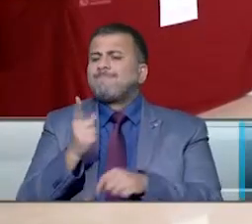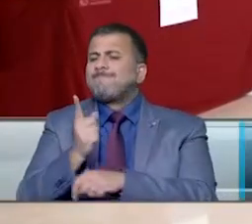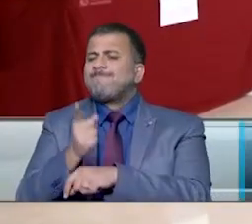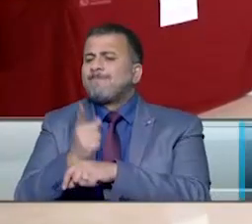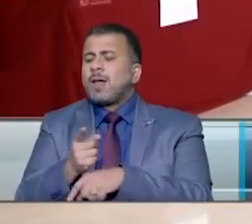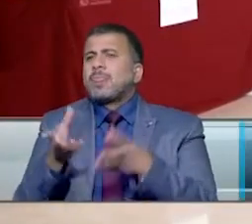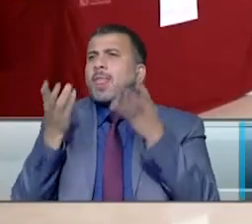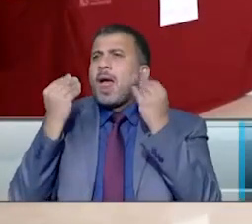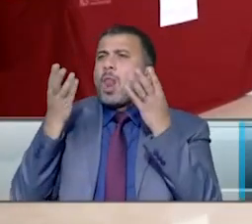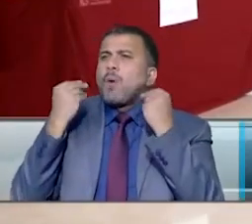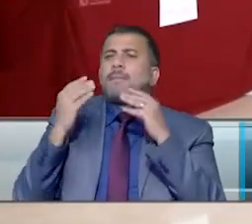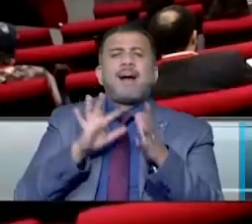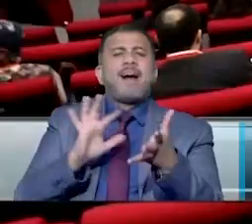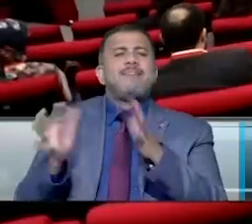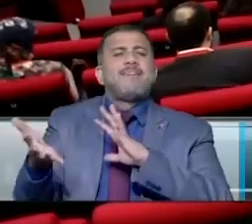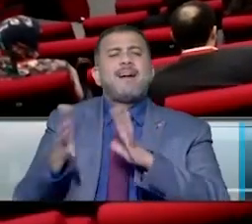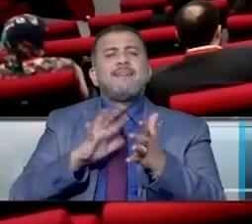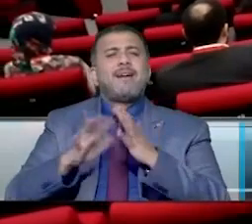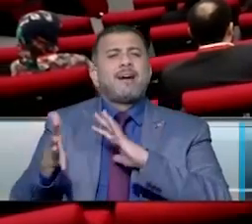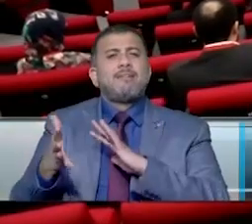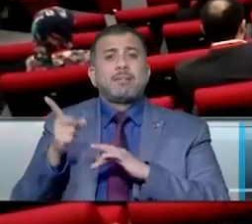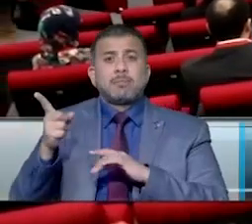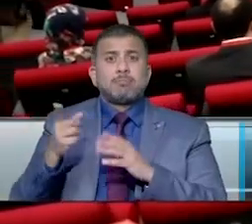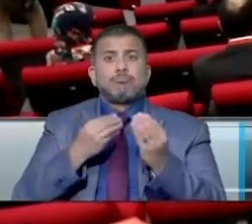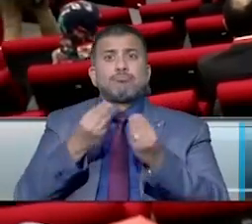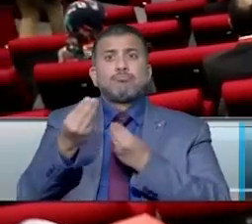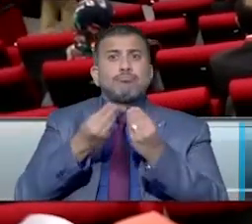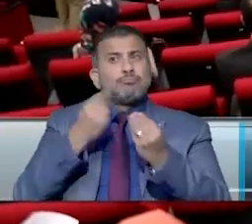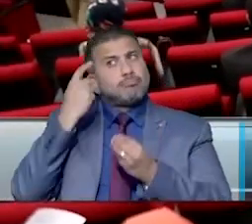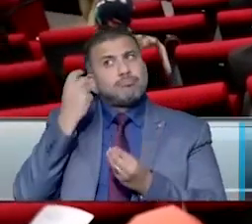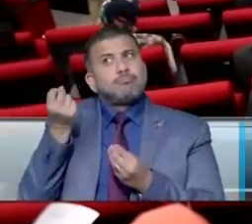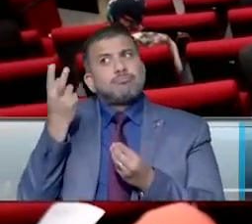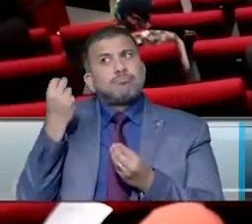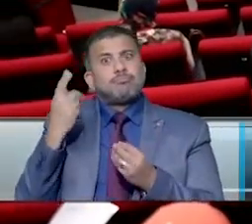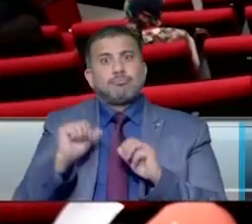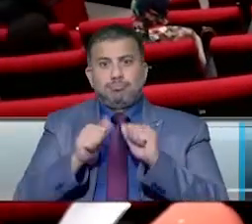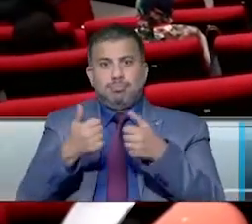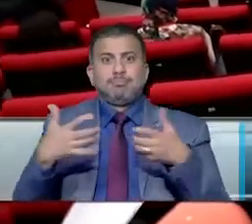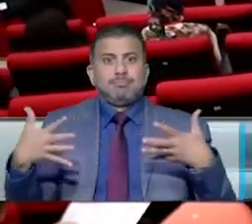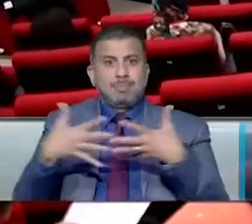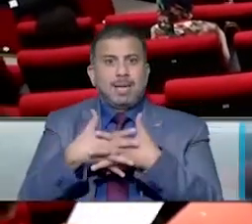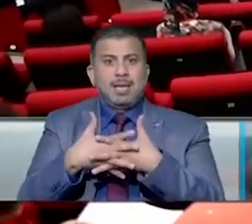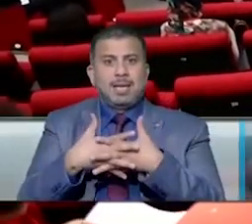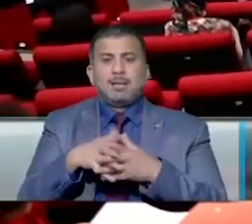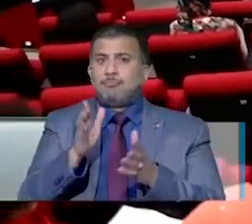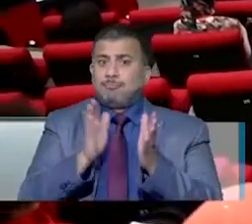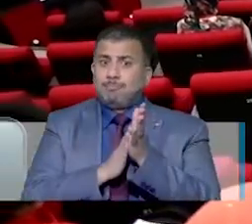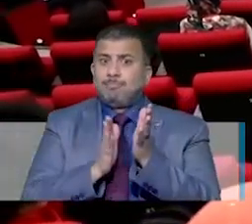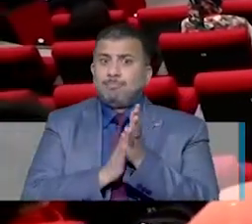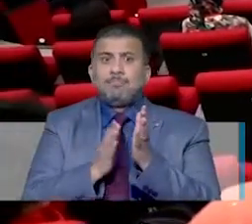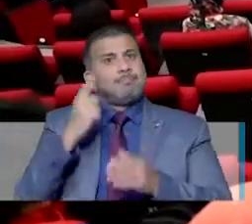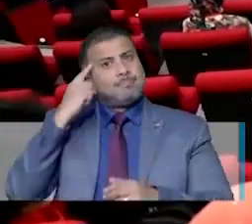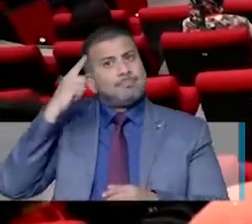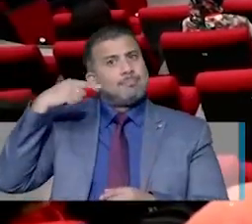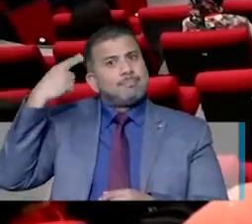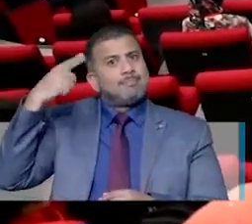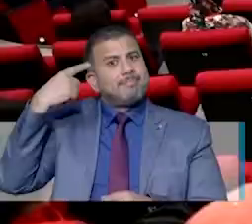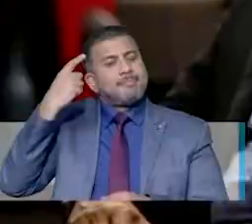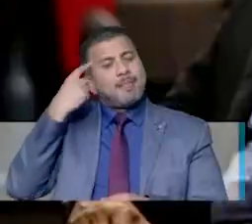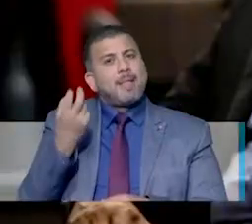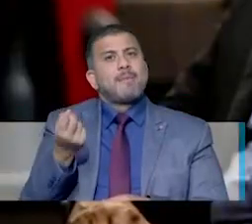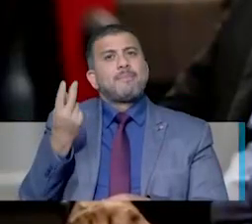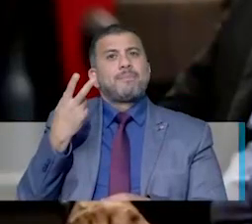والتعلم الذي يعد منصه لتبادل الافكار بين المشاركين وتشجيعهم على التفكير بشكل